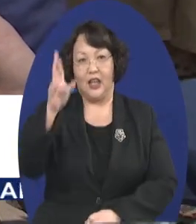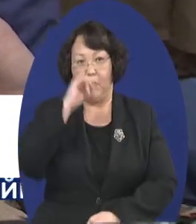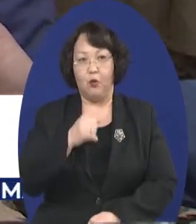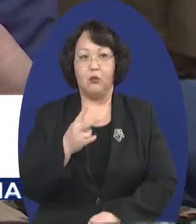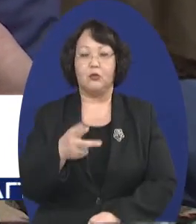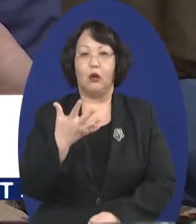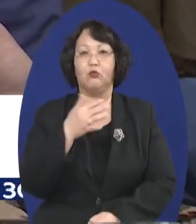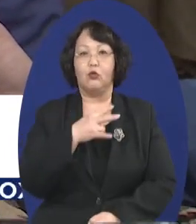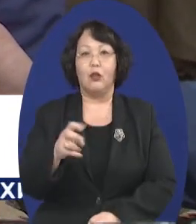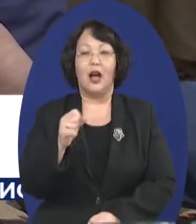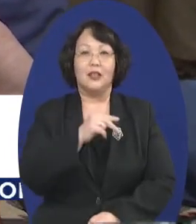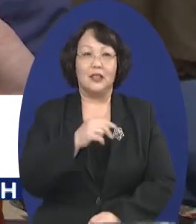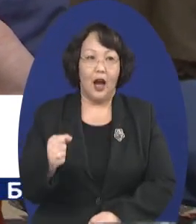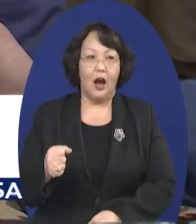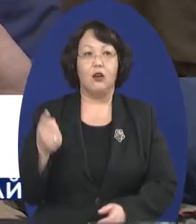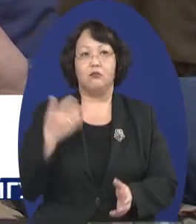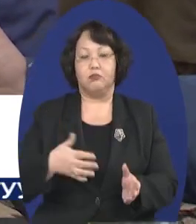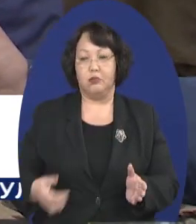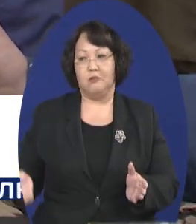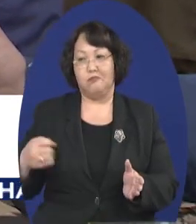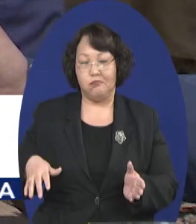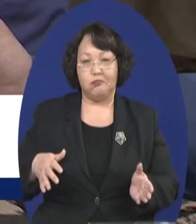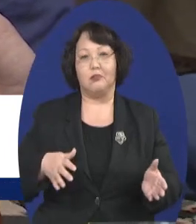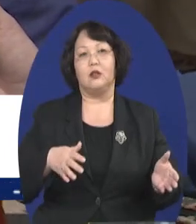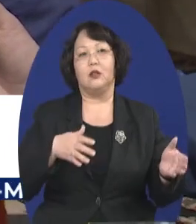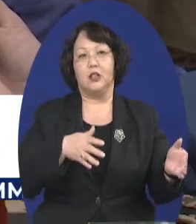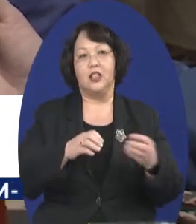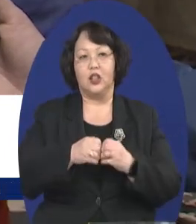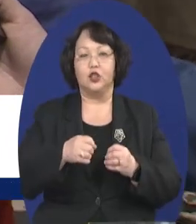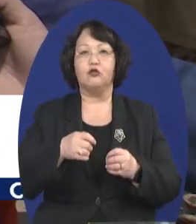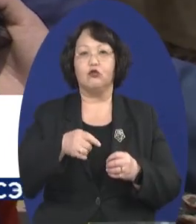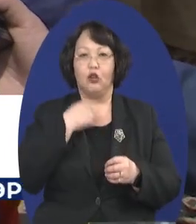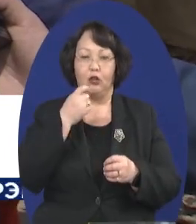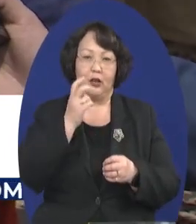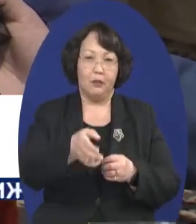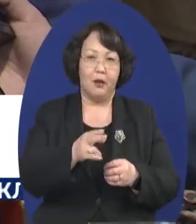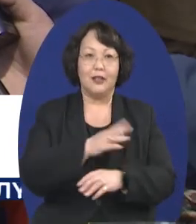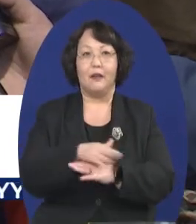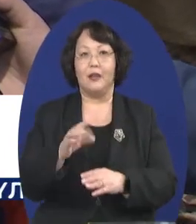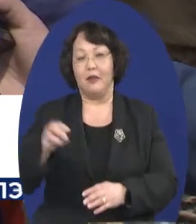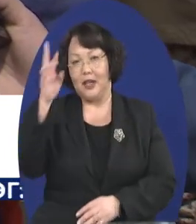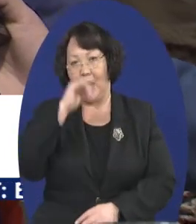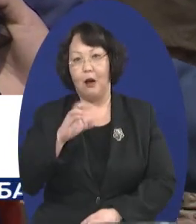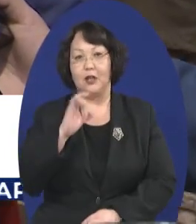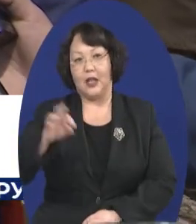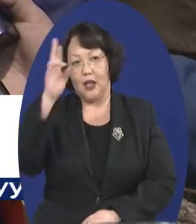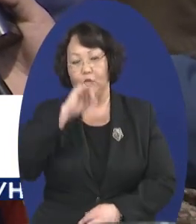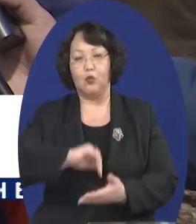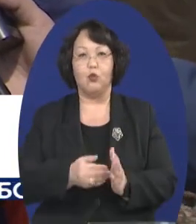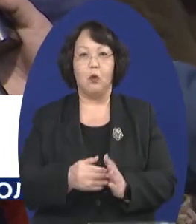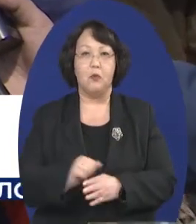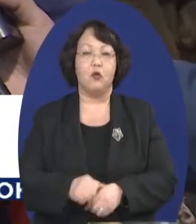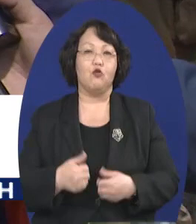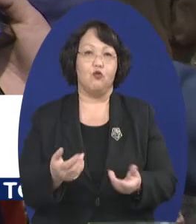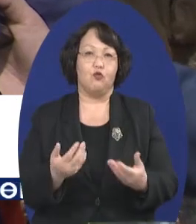хоёр өртөө хооронд зөөхөр бол төлөвлөгөө ямар ч байсан толгой компаниуд болон зам тээврийн яам сангийн амд бол энэ төлөвлөгөө гаргажсэн. Энэ